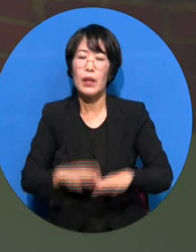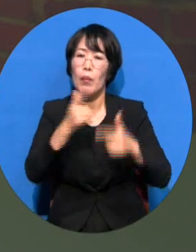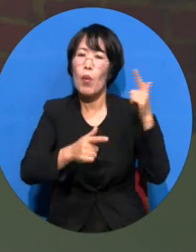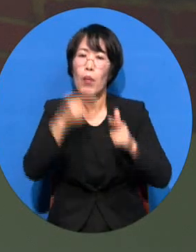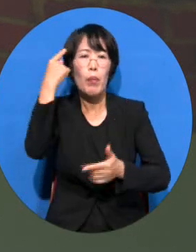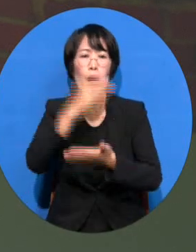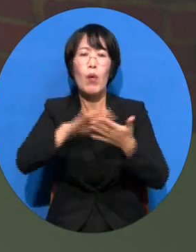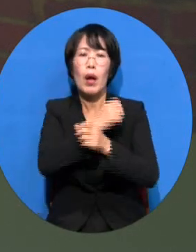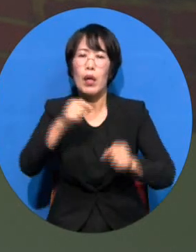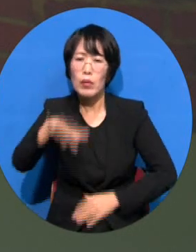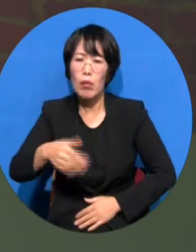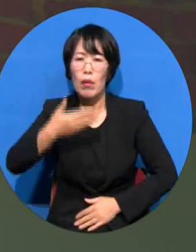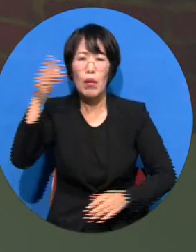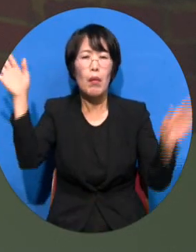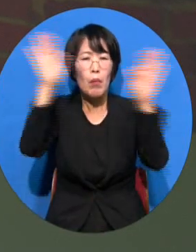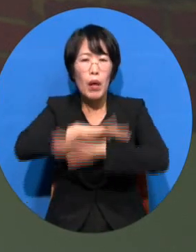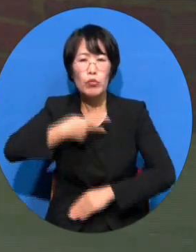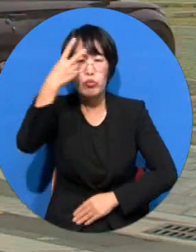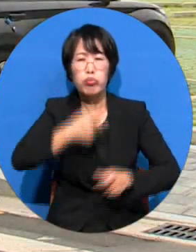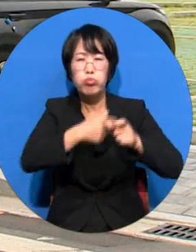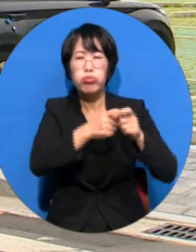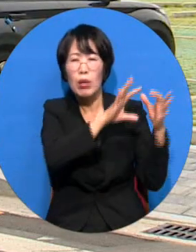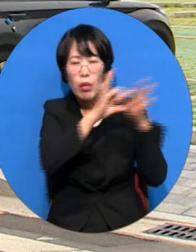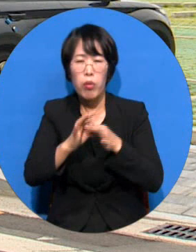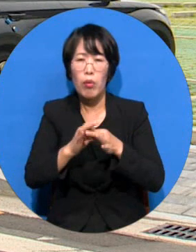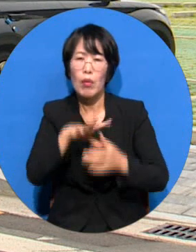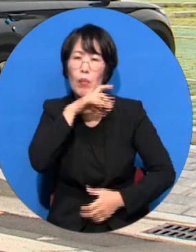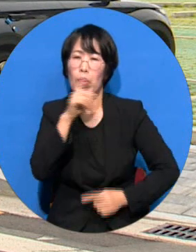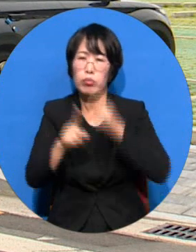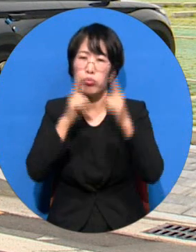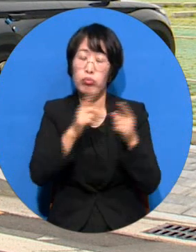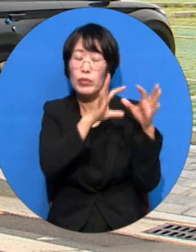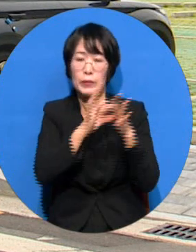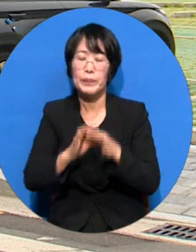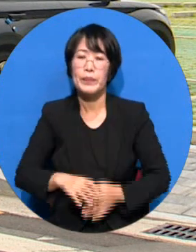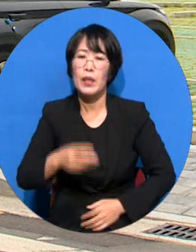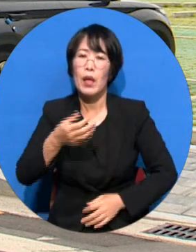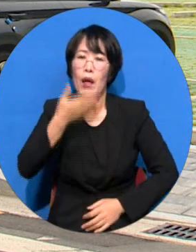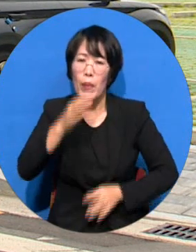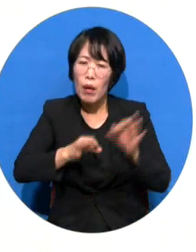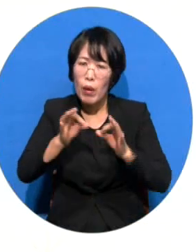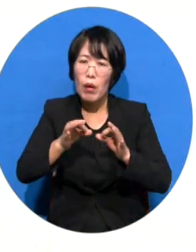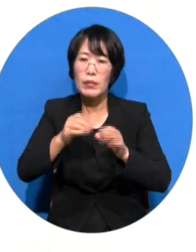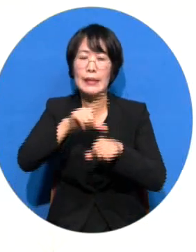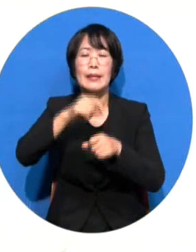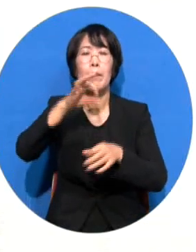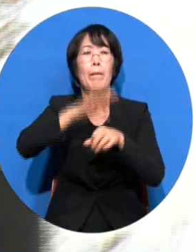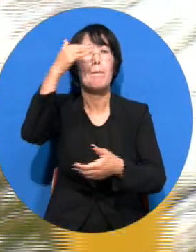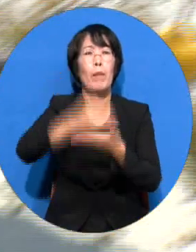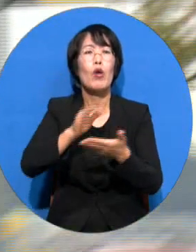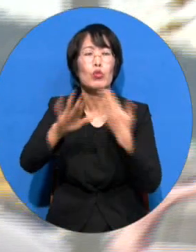목포 평화광장 에서 심야 음주 행위가 잇따르면서 민원이 속출하고 있습니다 음식점 등의 10시 영업 종료 이어